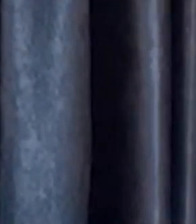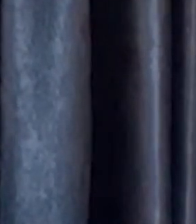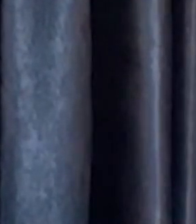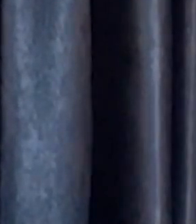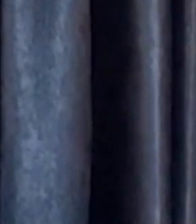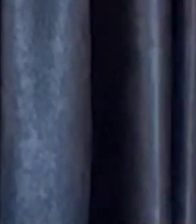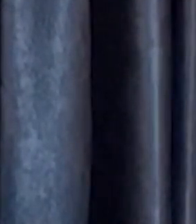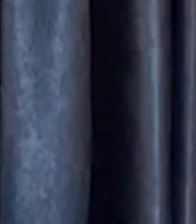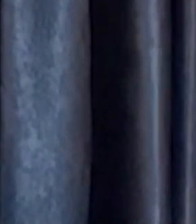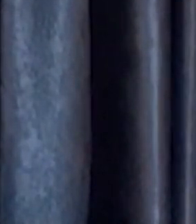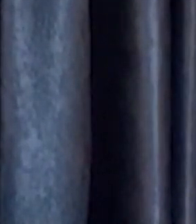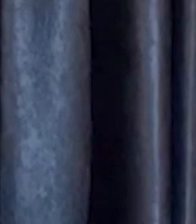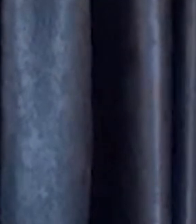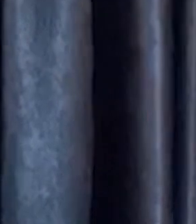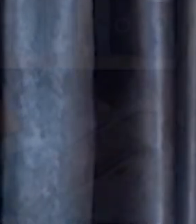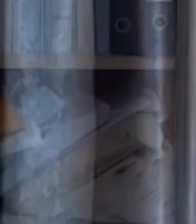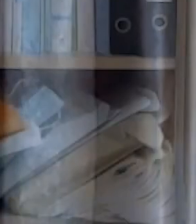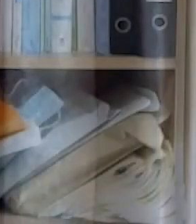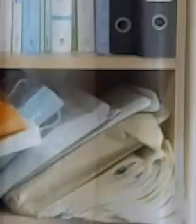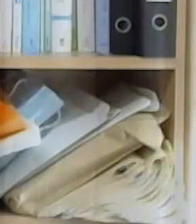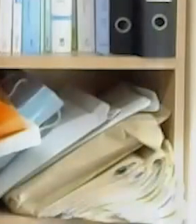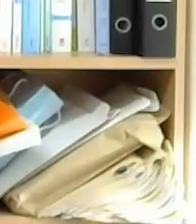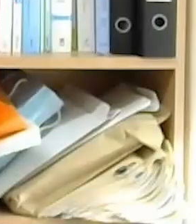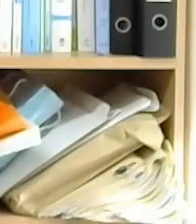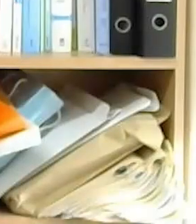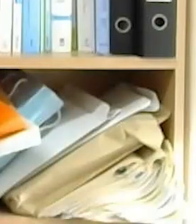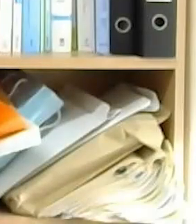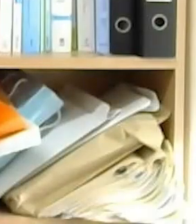싶습니다. 감사합니다.